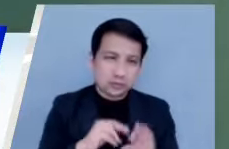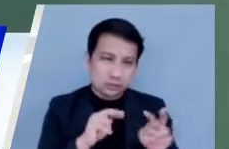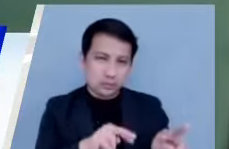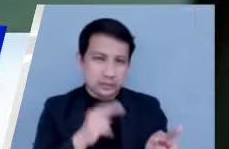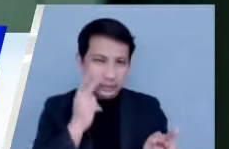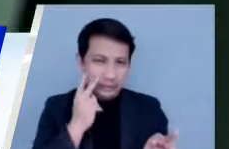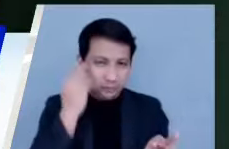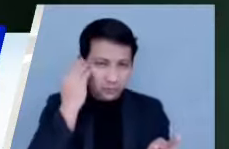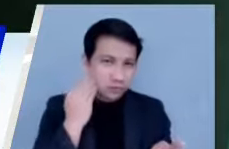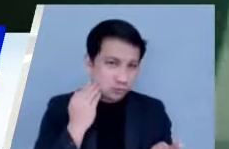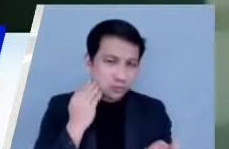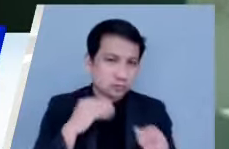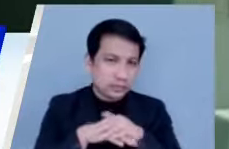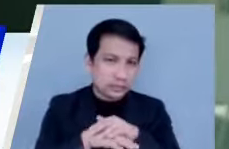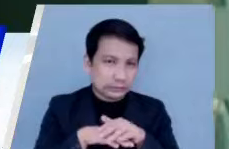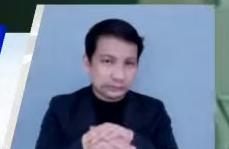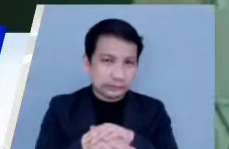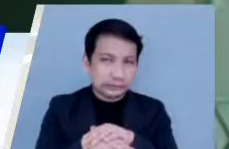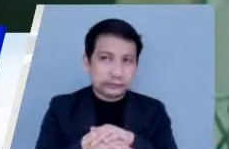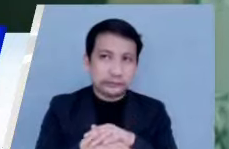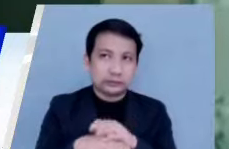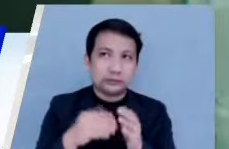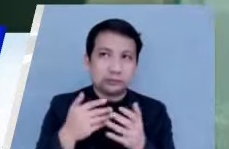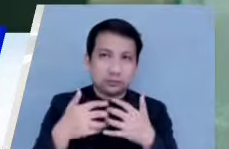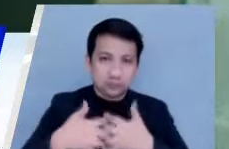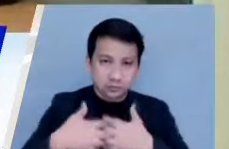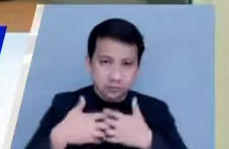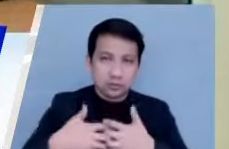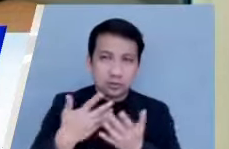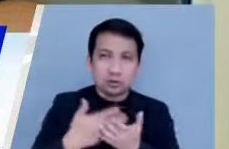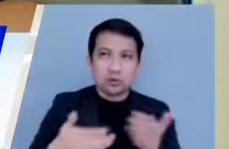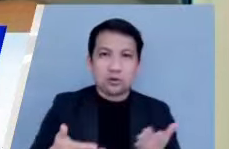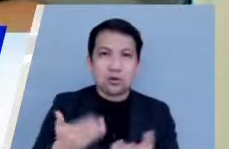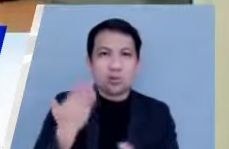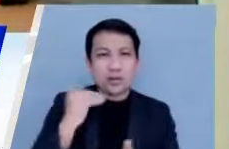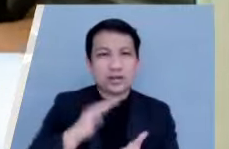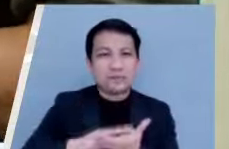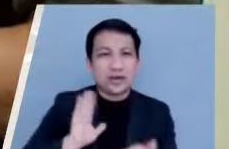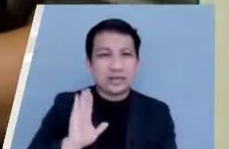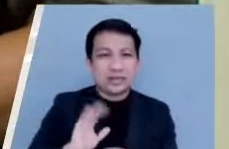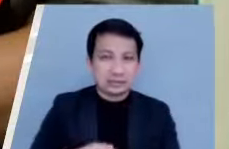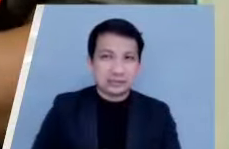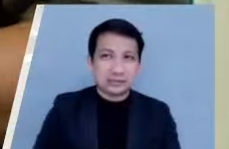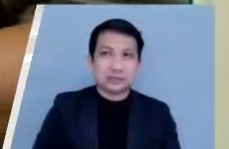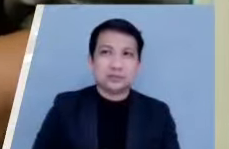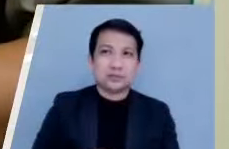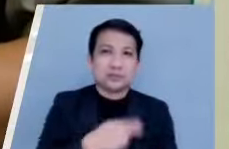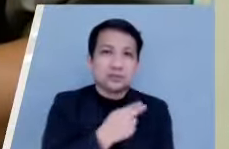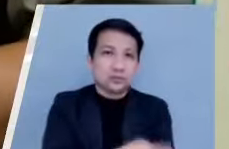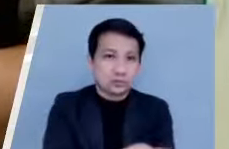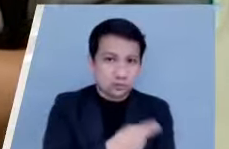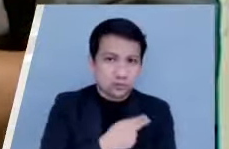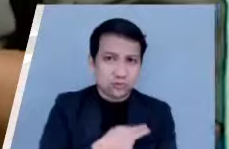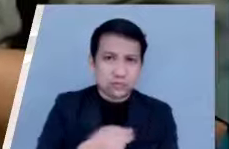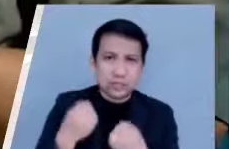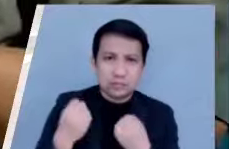sa access ng ganitong uri ng device sa bansa dahil sa presyo. Kasi doon sa hospital namin, marami kaming